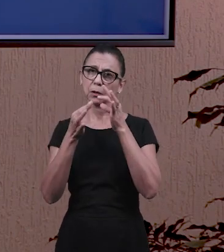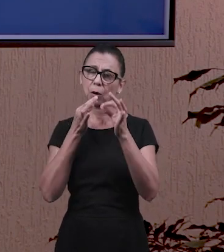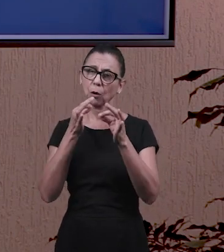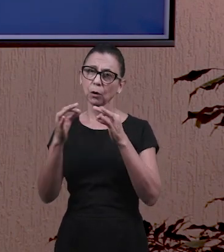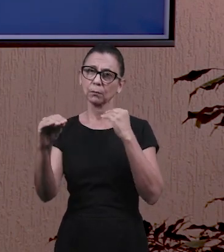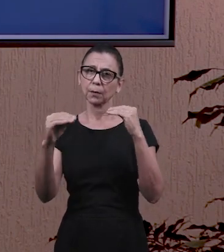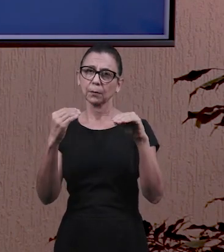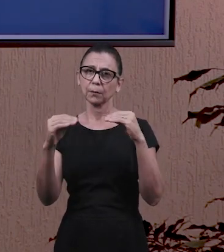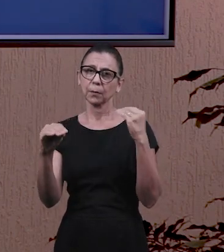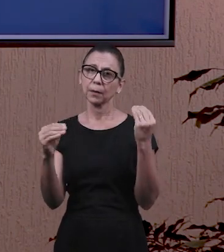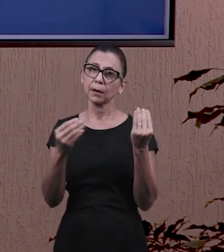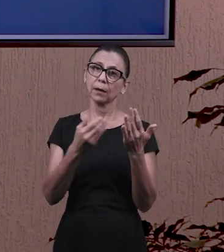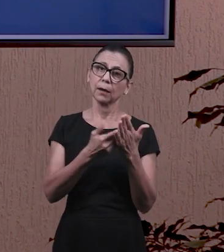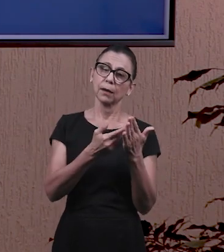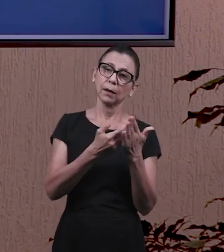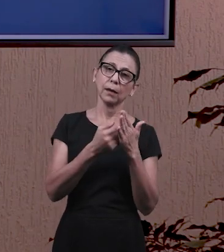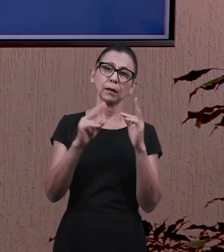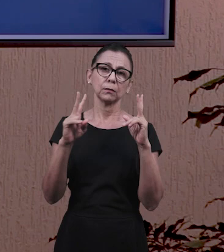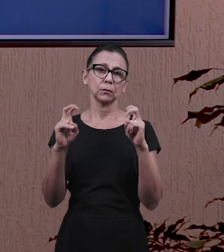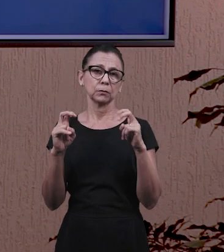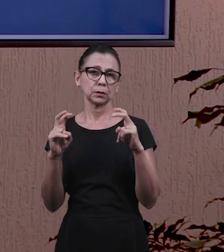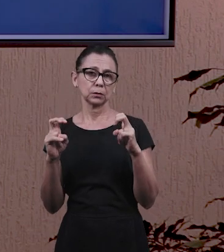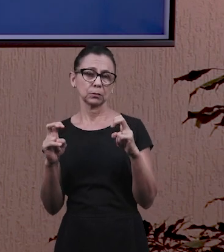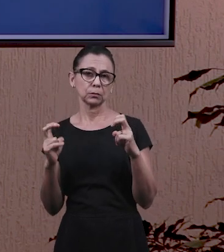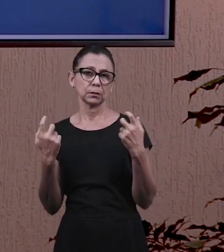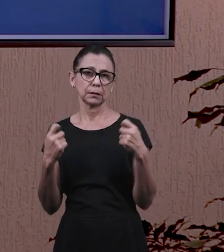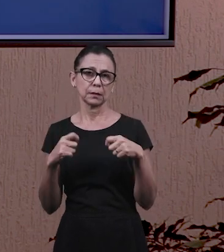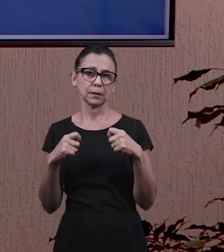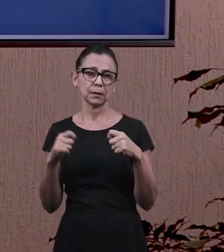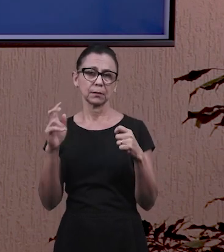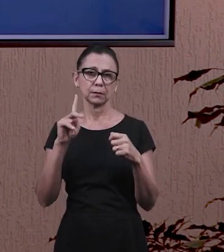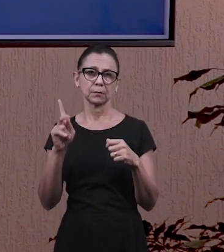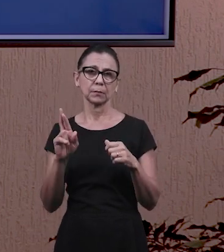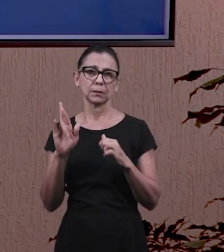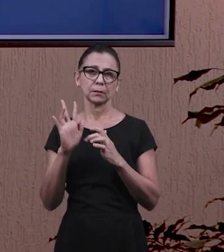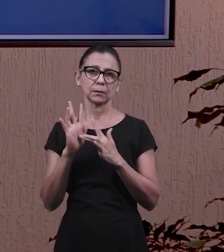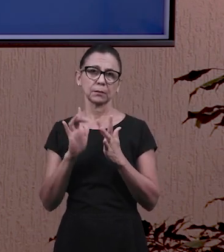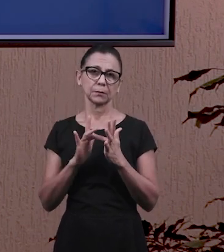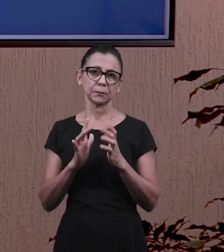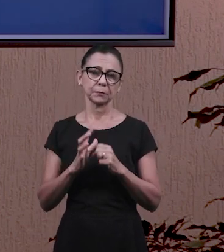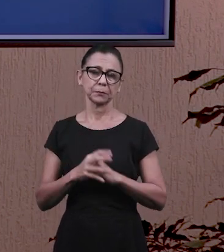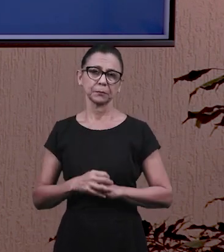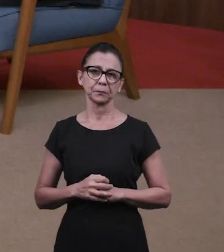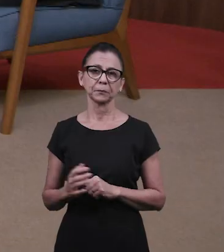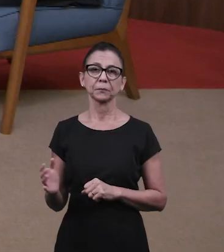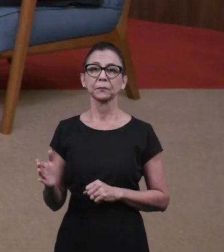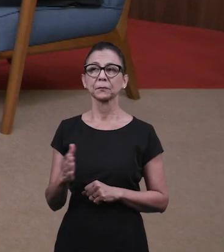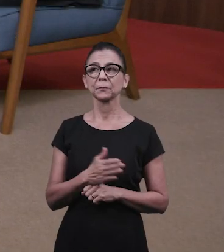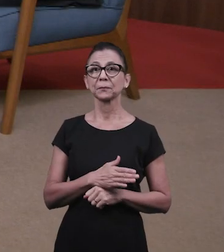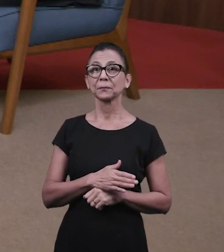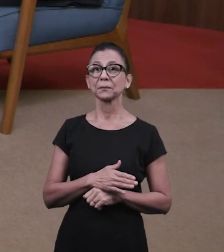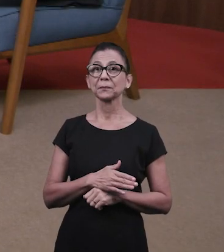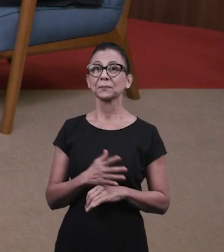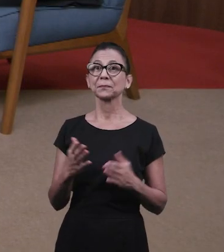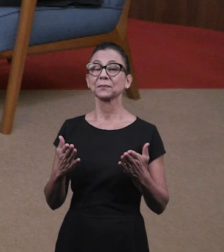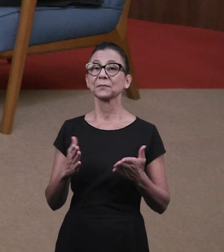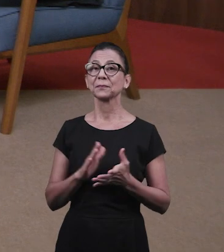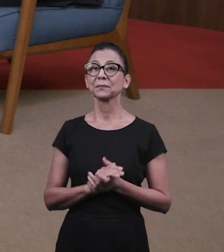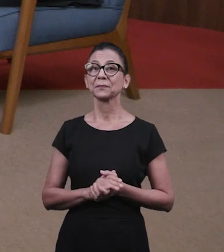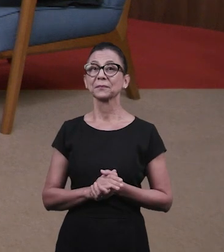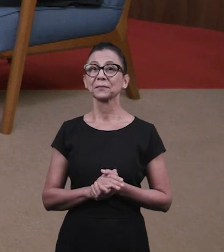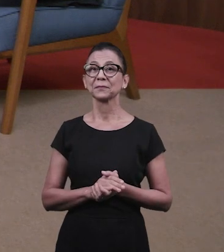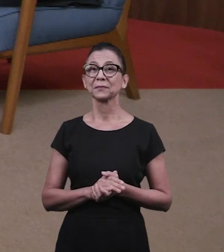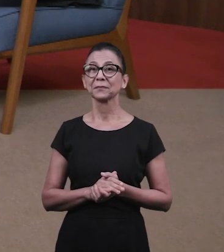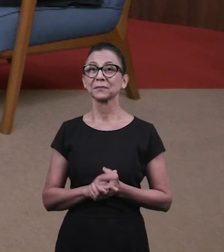commentaires sur les études, sur les sujets que vous voulez d'être abordés. La paix du Seigneur. Maintenant,